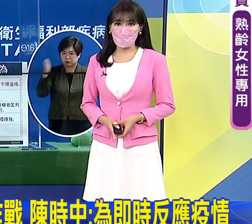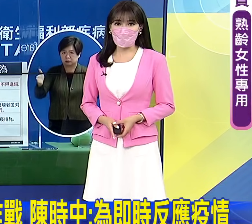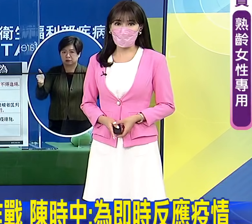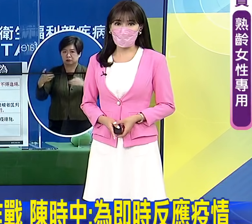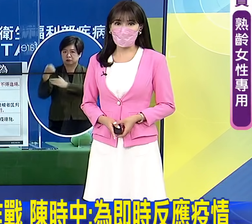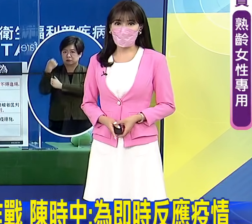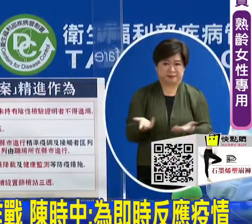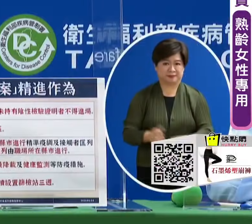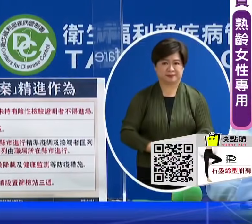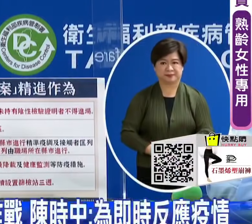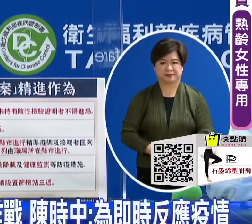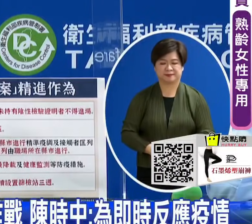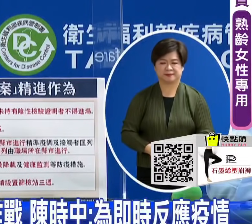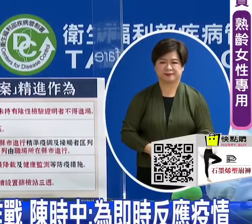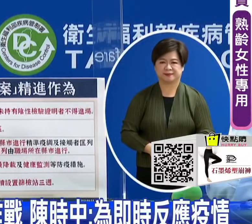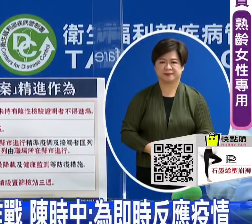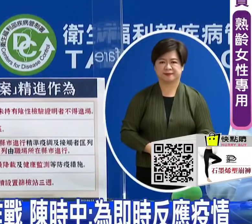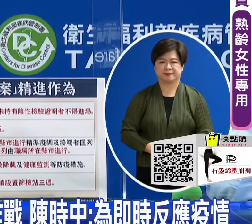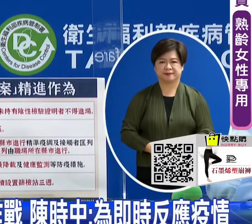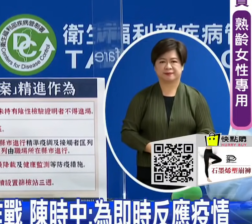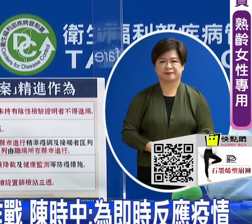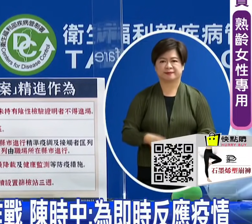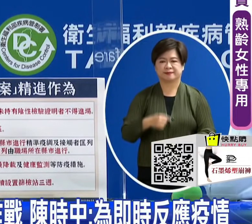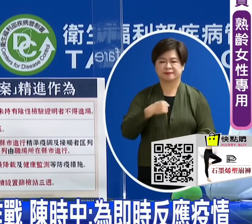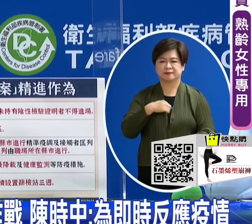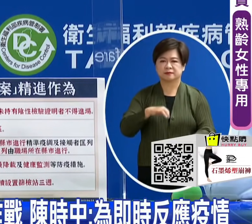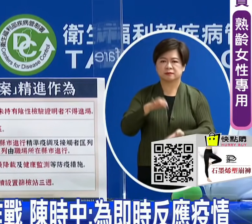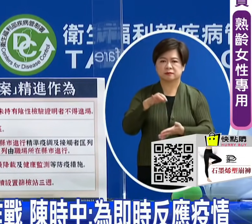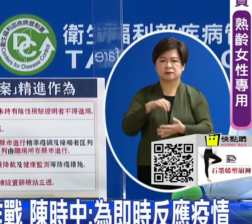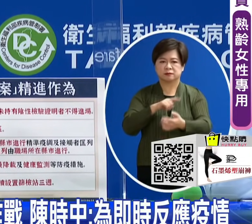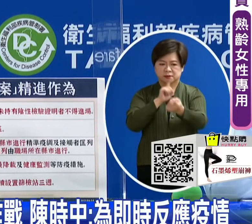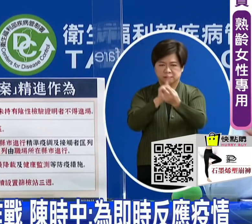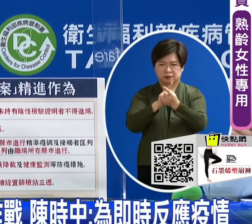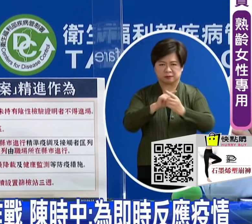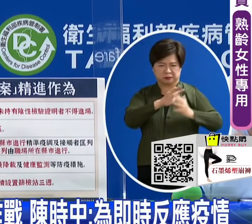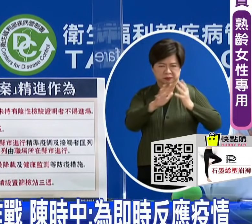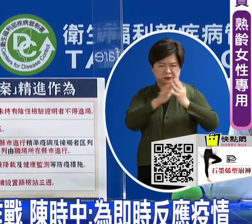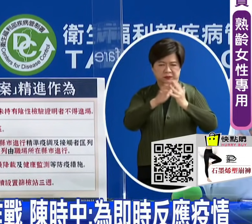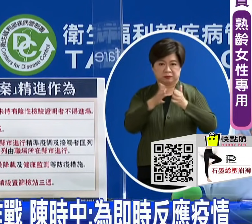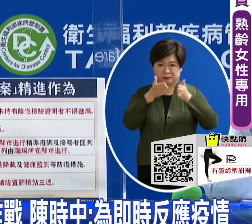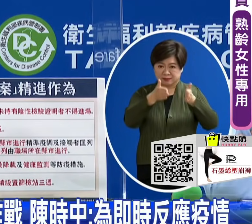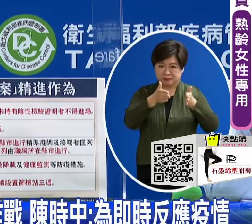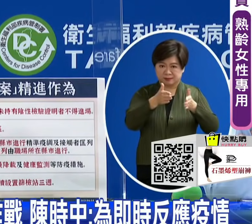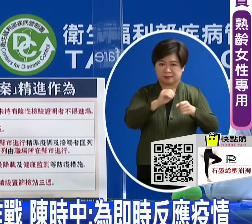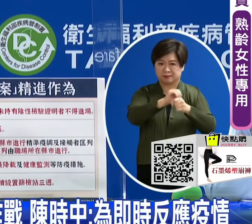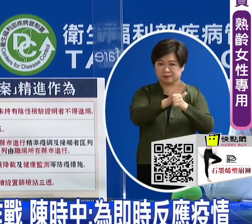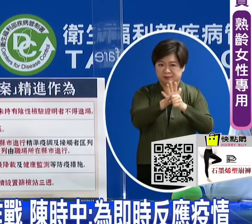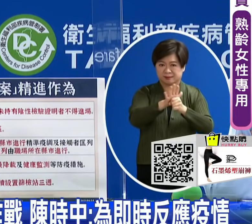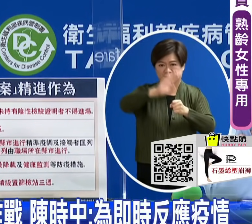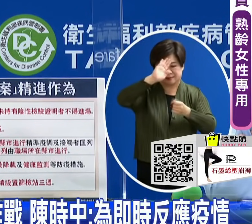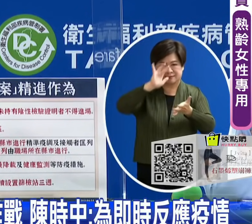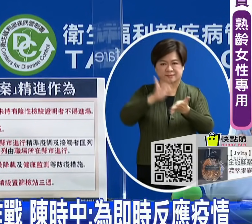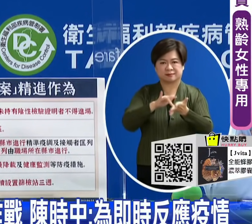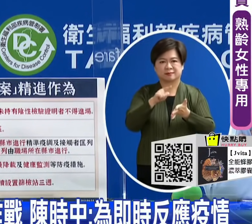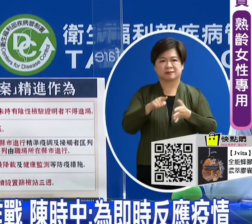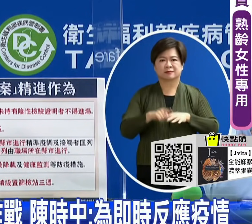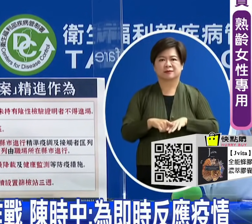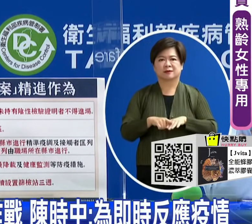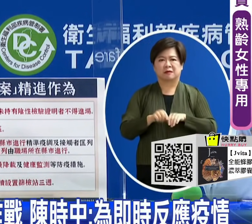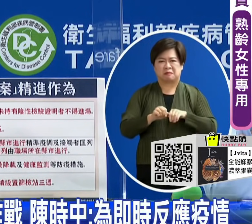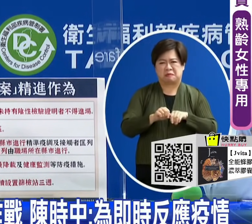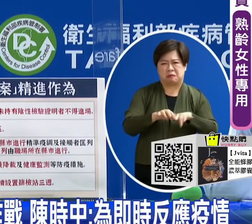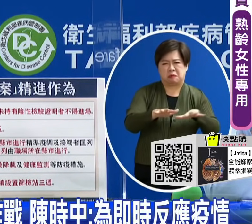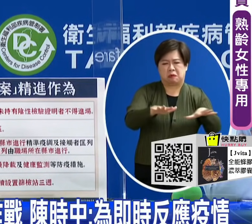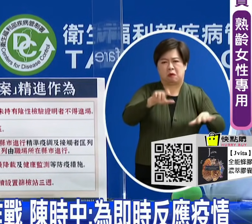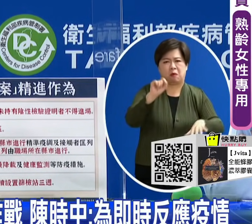油。 我还是说我们面对的是病毒了哈，那病毒它就是跑得很快，我们稍微